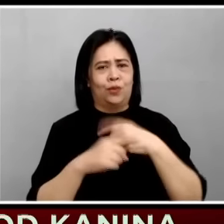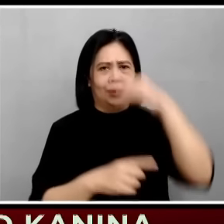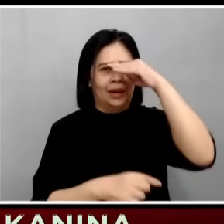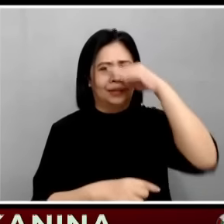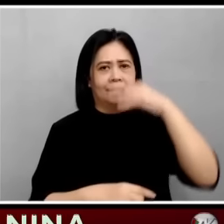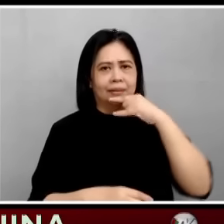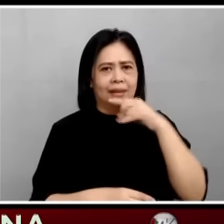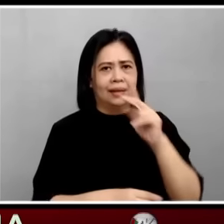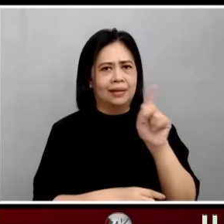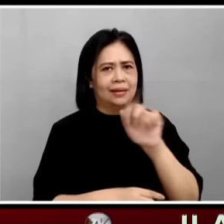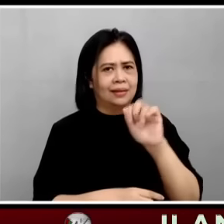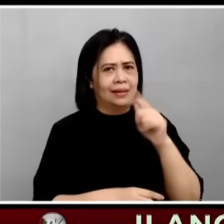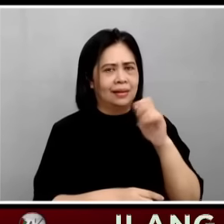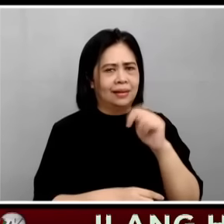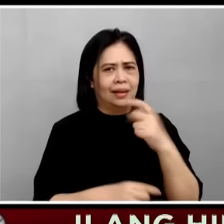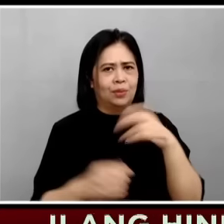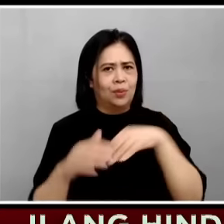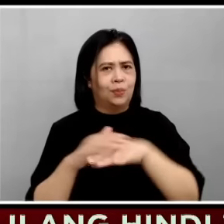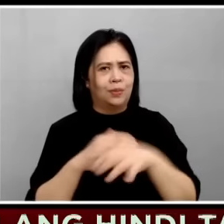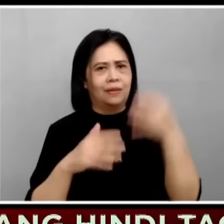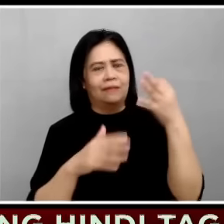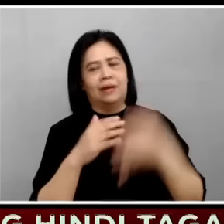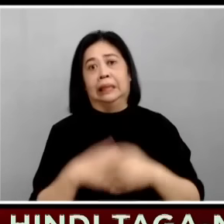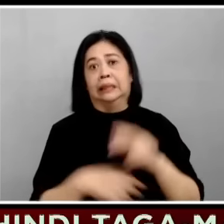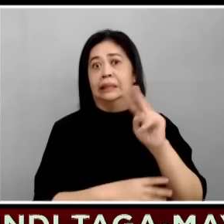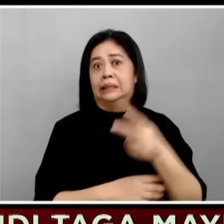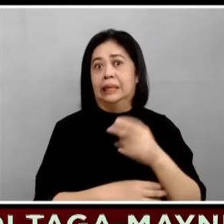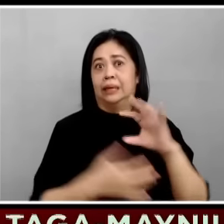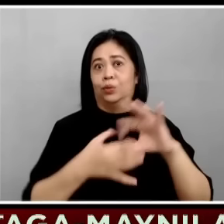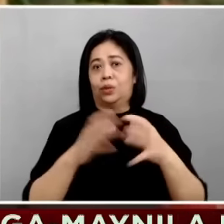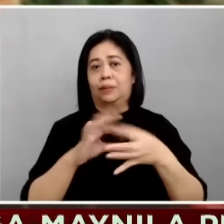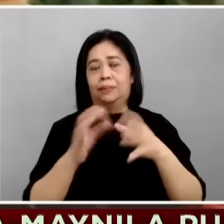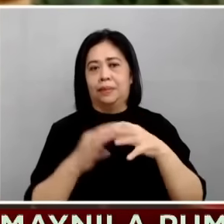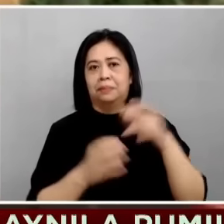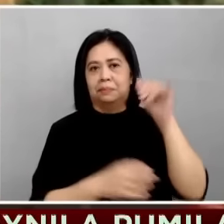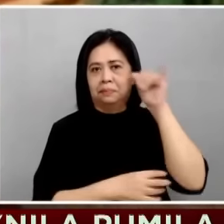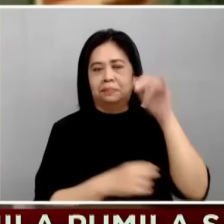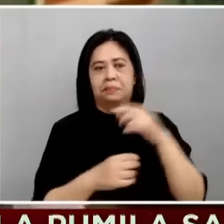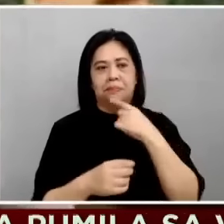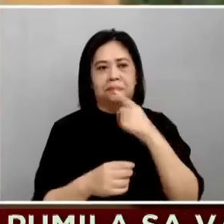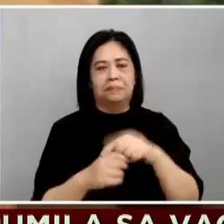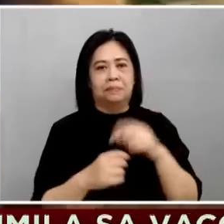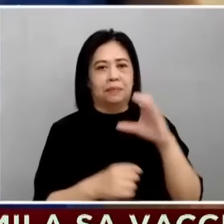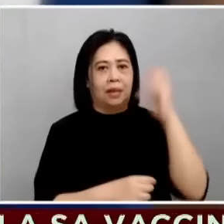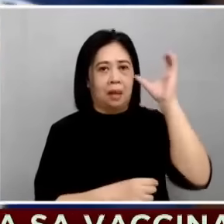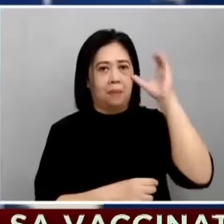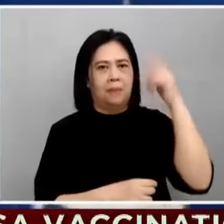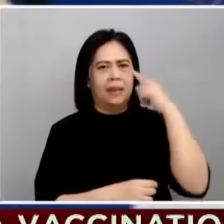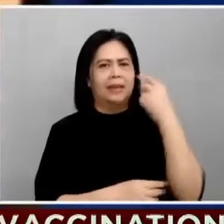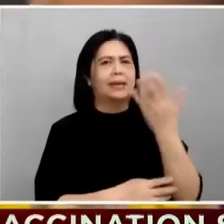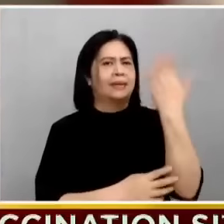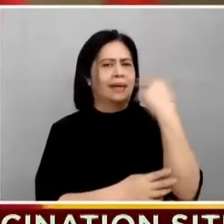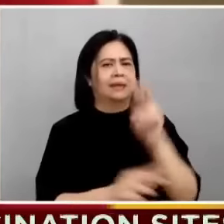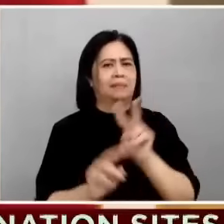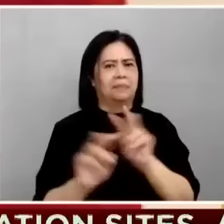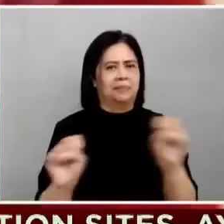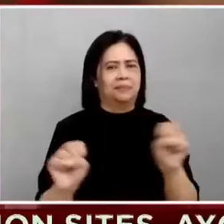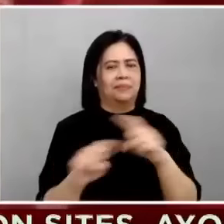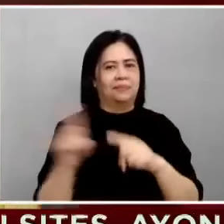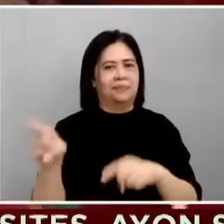para makapasok sa finals. Ito ang pangalawang Olympics ni Yafal. Ayon kay Carlo, dati na niyang nakasparing si